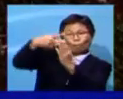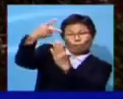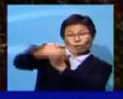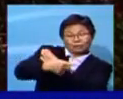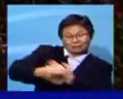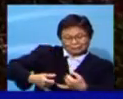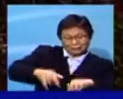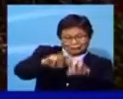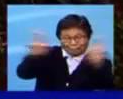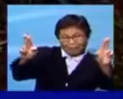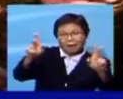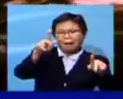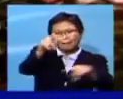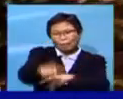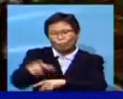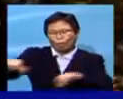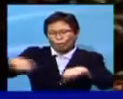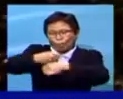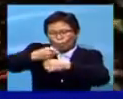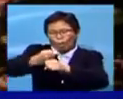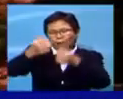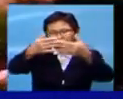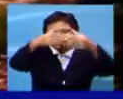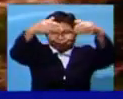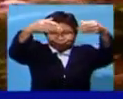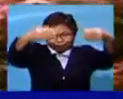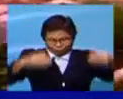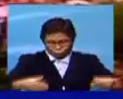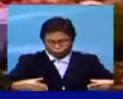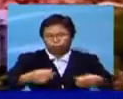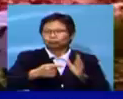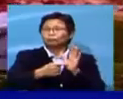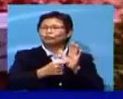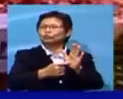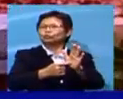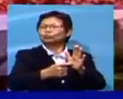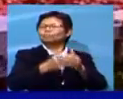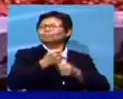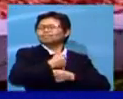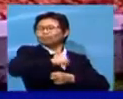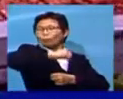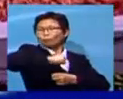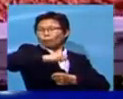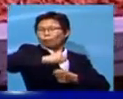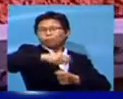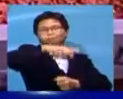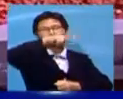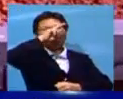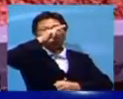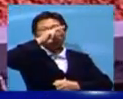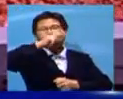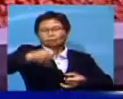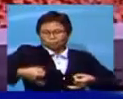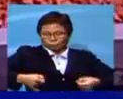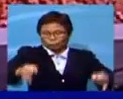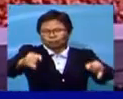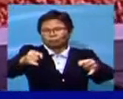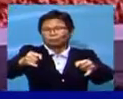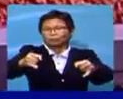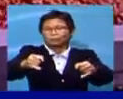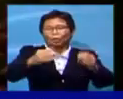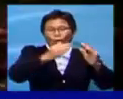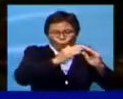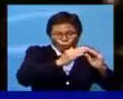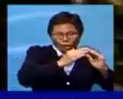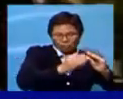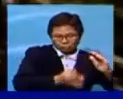penduduk kawasan itu juga membina tembok bagi menunjukkan pembantahan sekeras-kerasnya laluan taman perumahan mereka